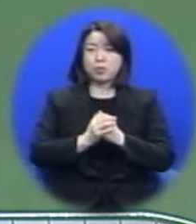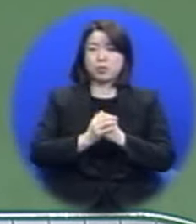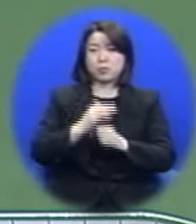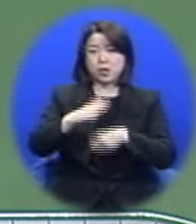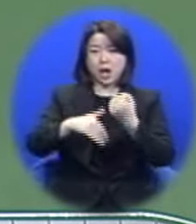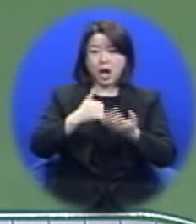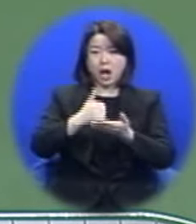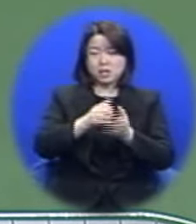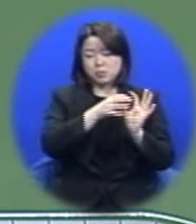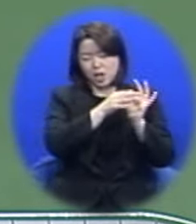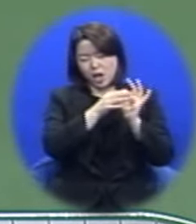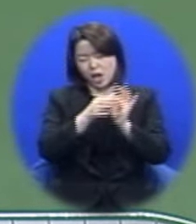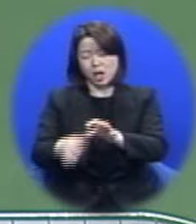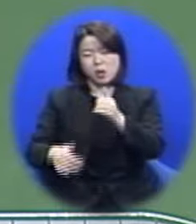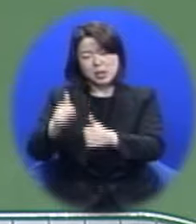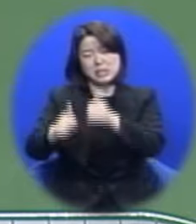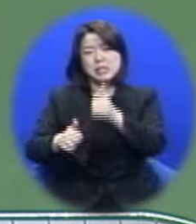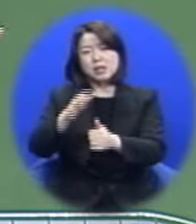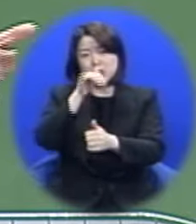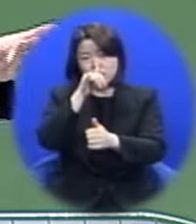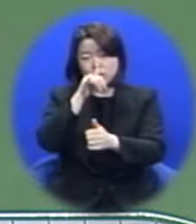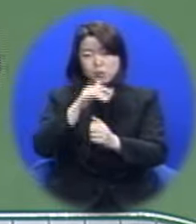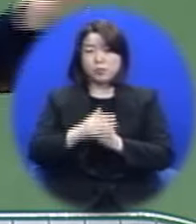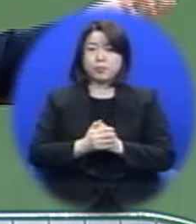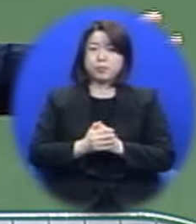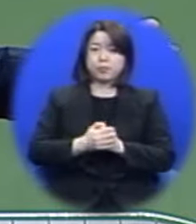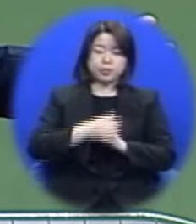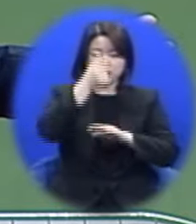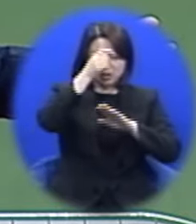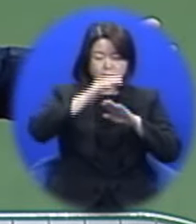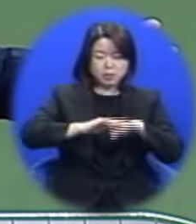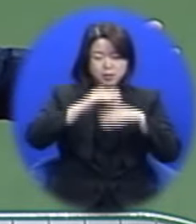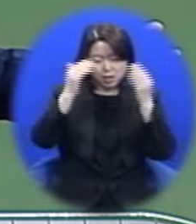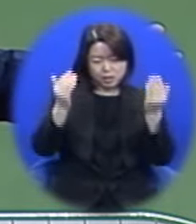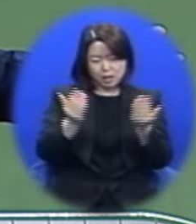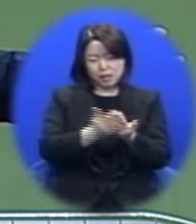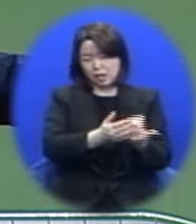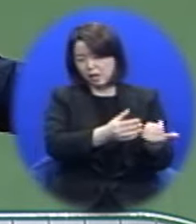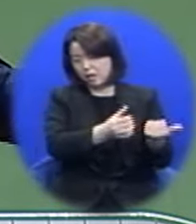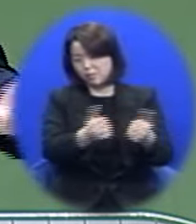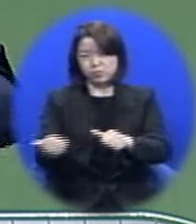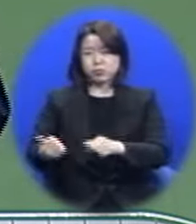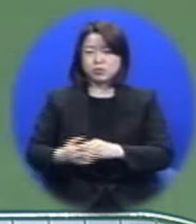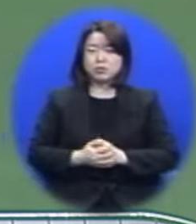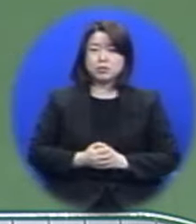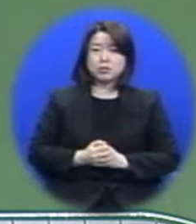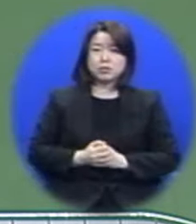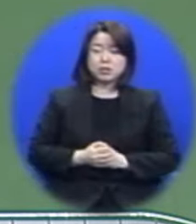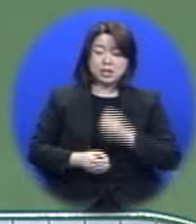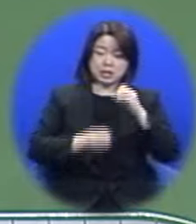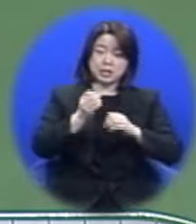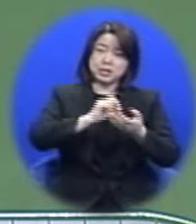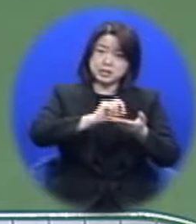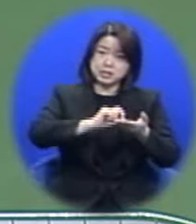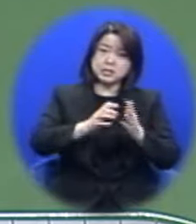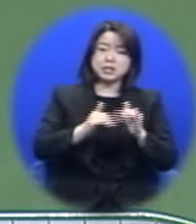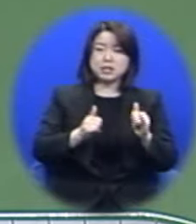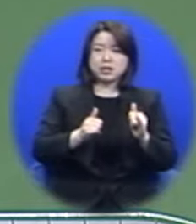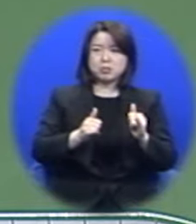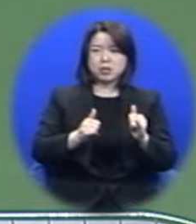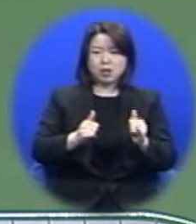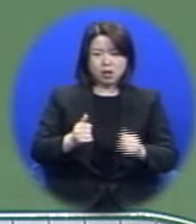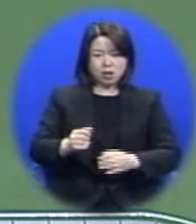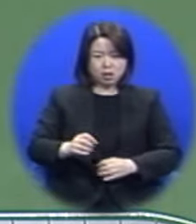하나님을 끊임없이 시험하고 예배가 다 죽었어요. 시편 기자가